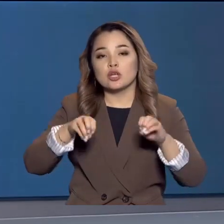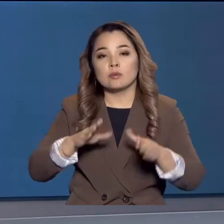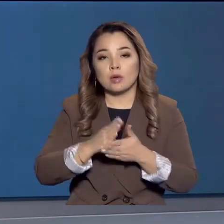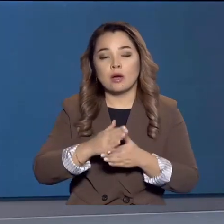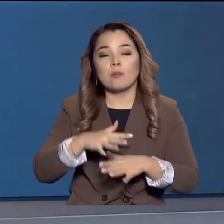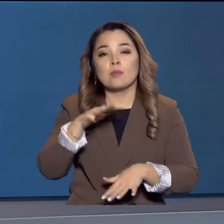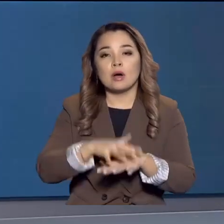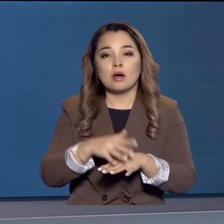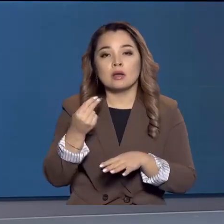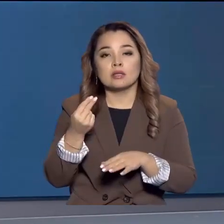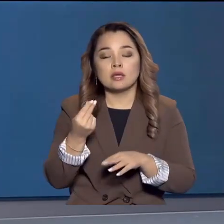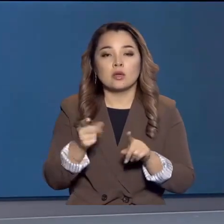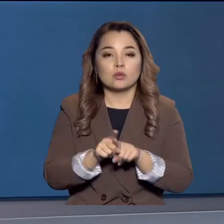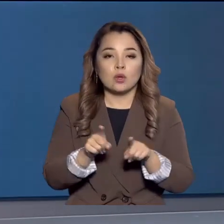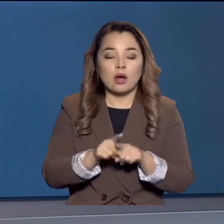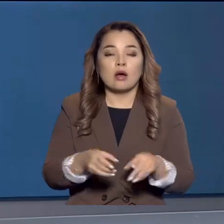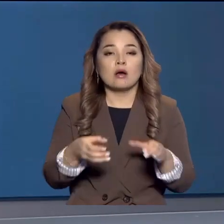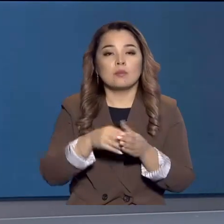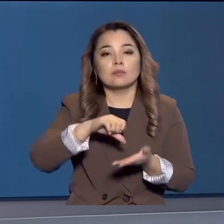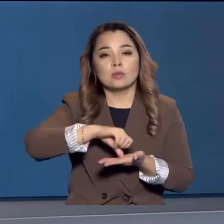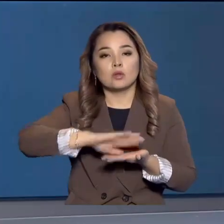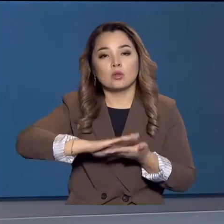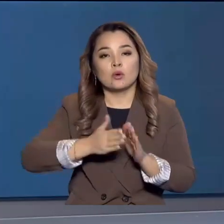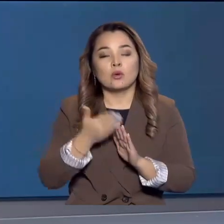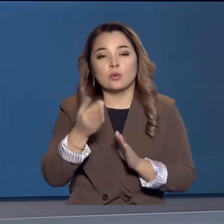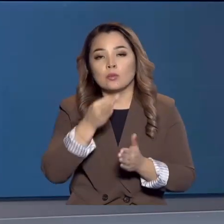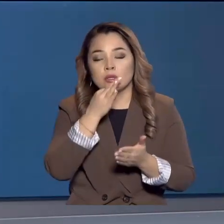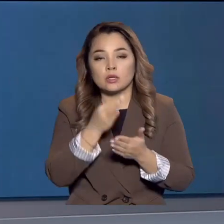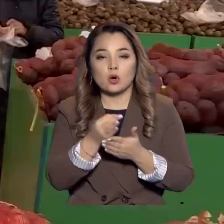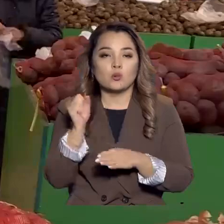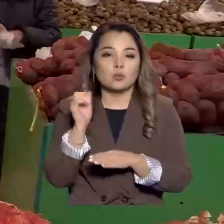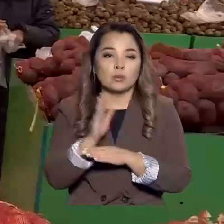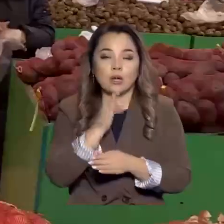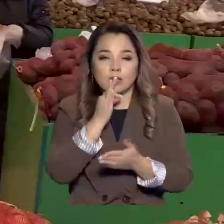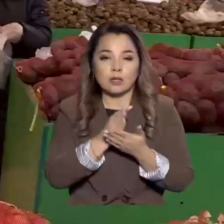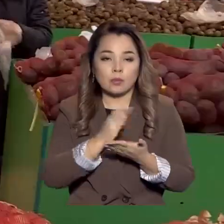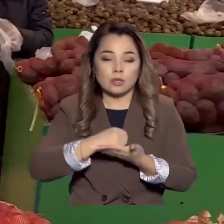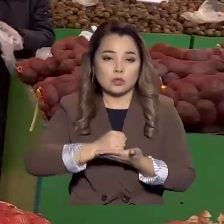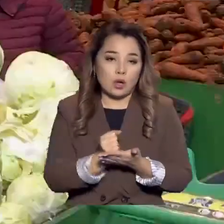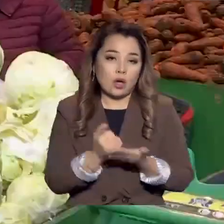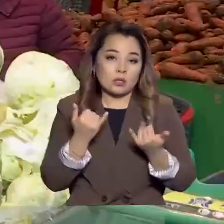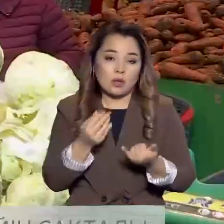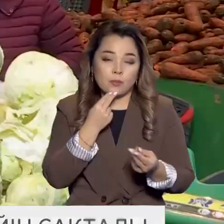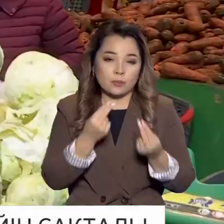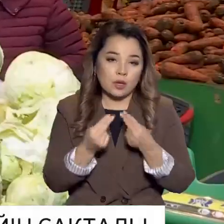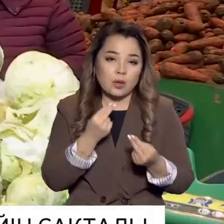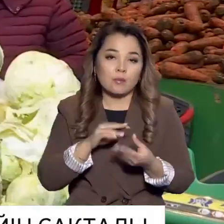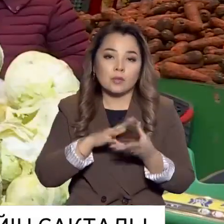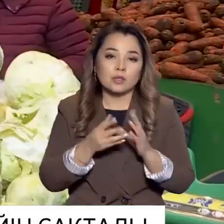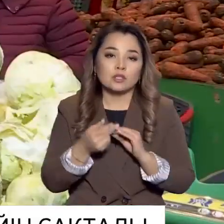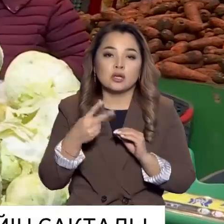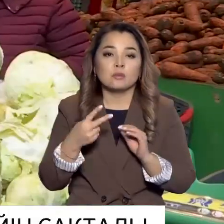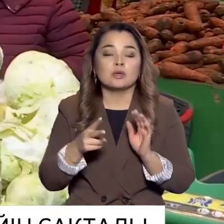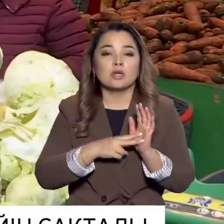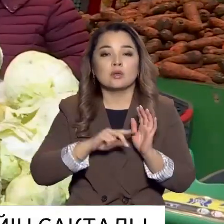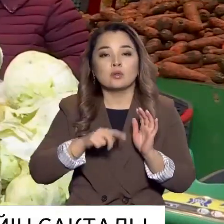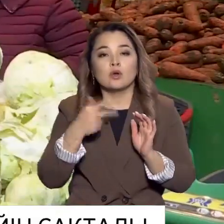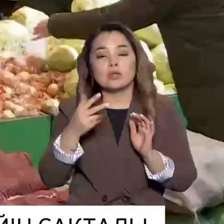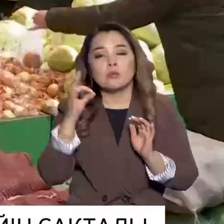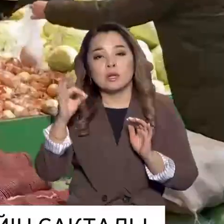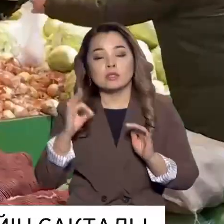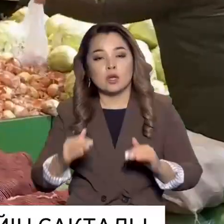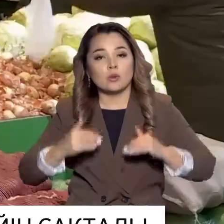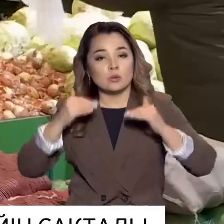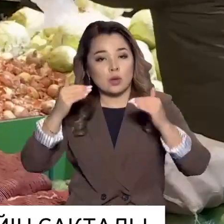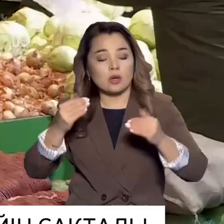кредит саясаты жөніндегі комитетінің ұйғарымы осы. Әлемде азық-түлік бағасы 27,3%-ға өскендіктен сыртқы